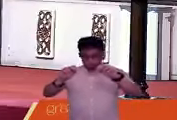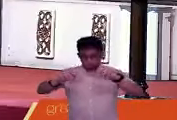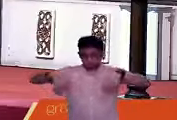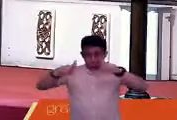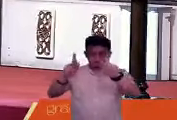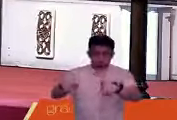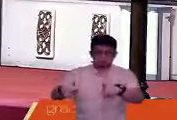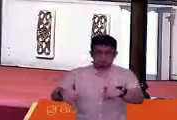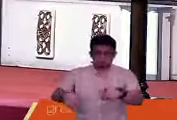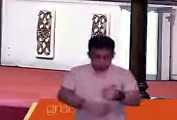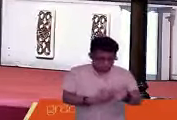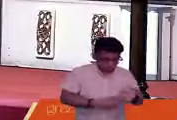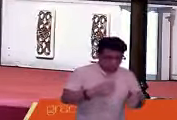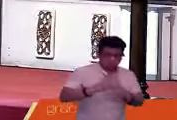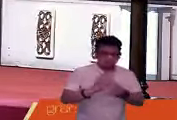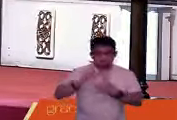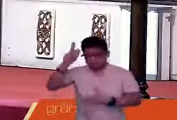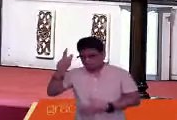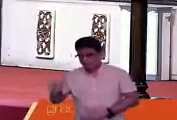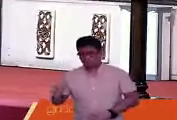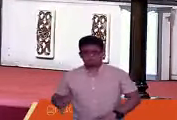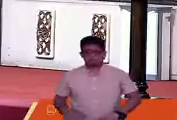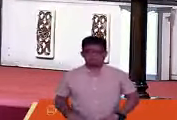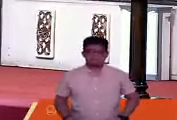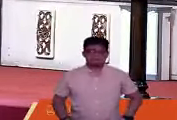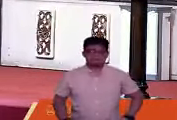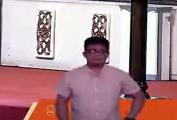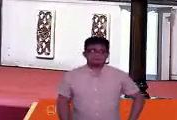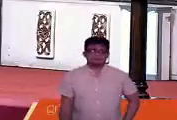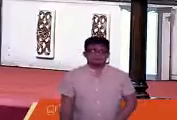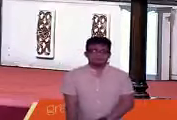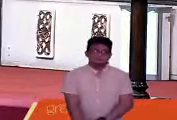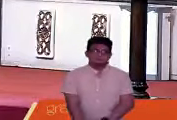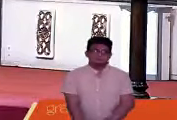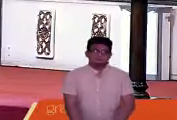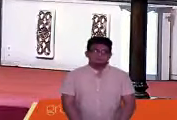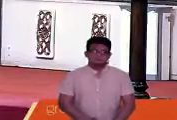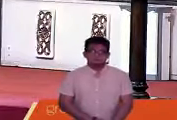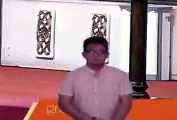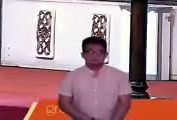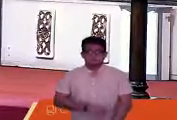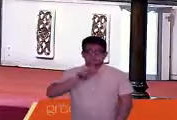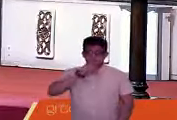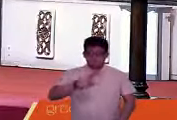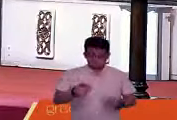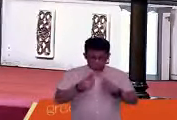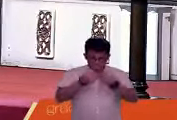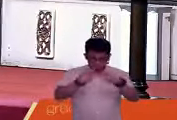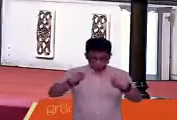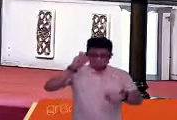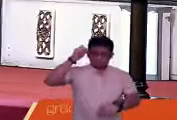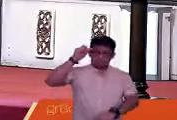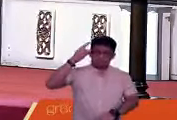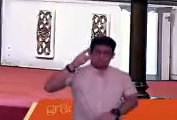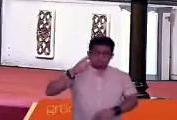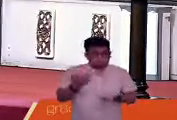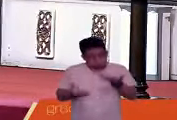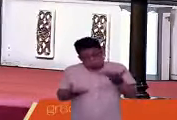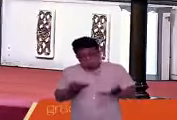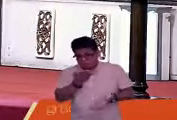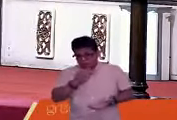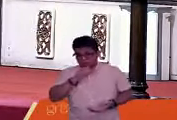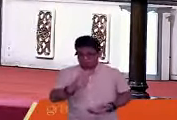paghihapon magpalo sa atong Ginoong Hesukristo. Mga kaigsoonan. So try to understand. Tingali